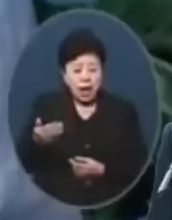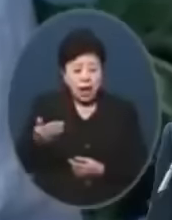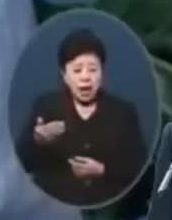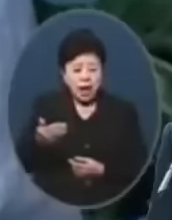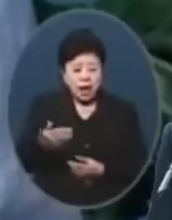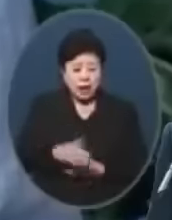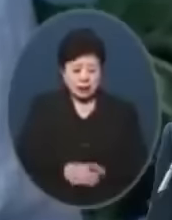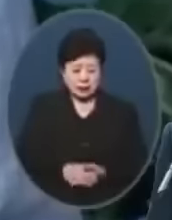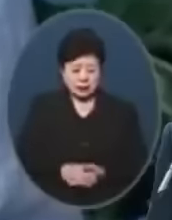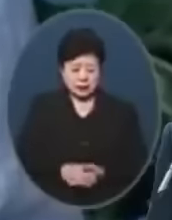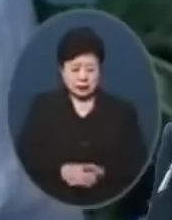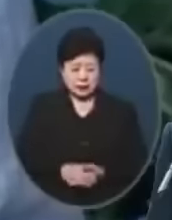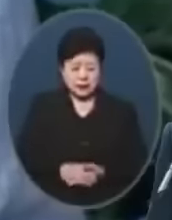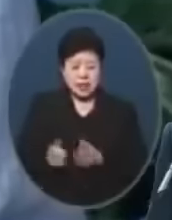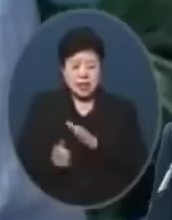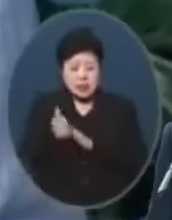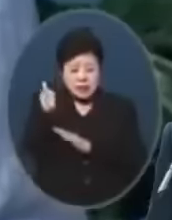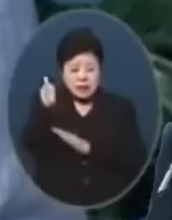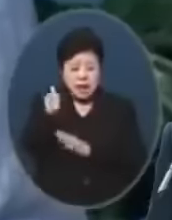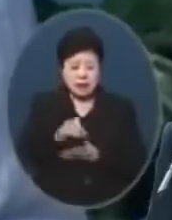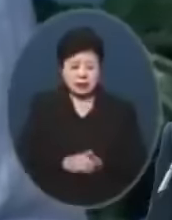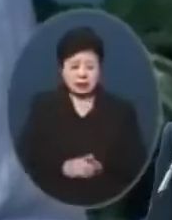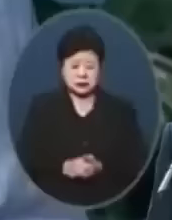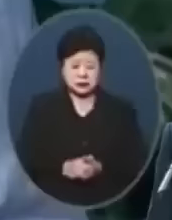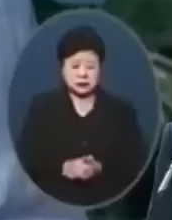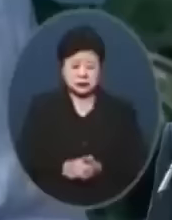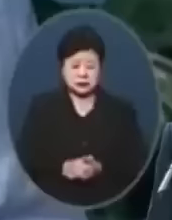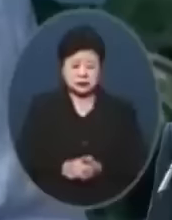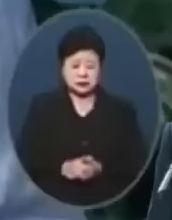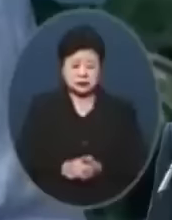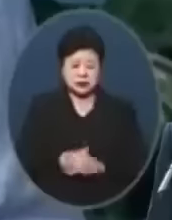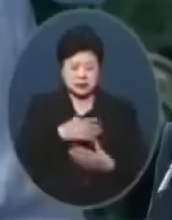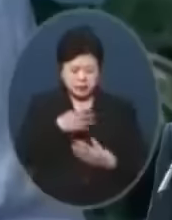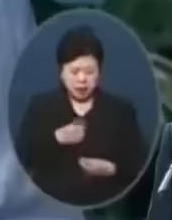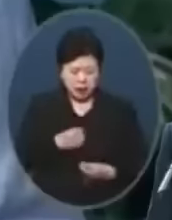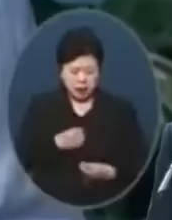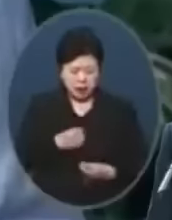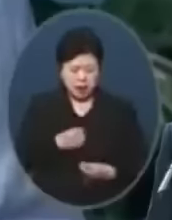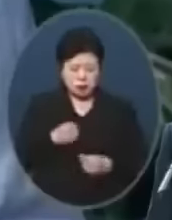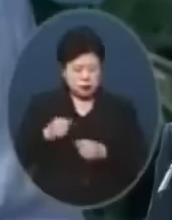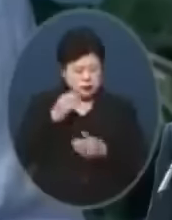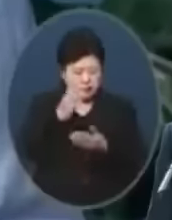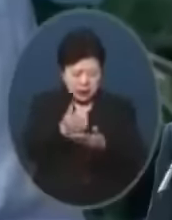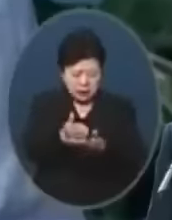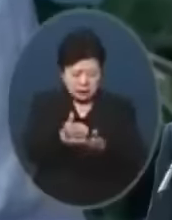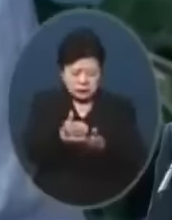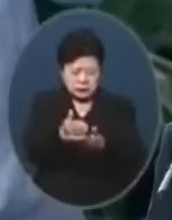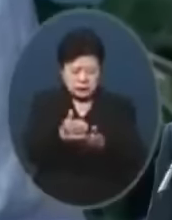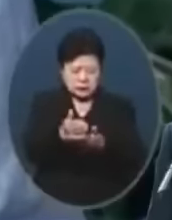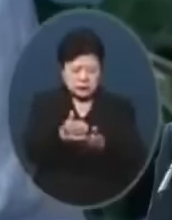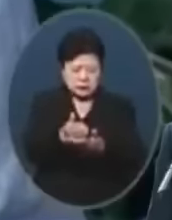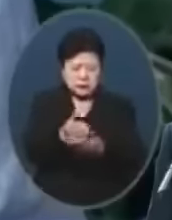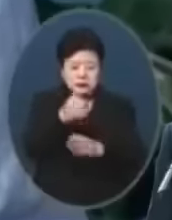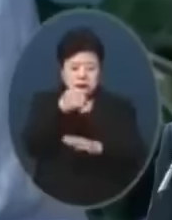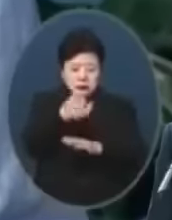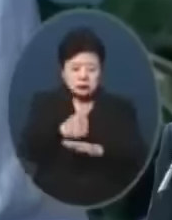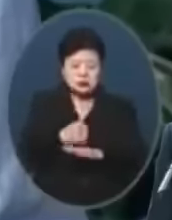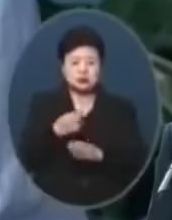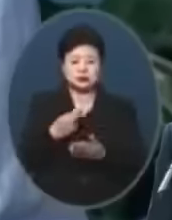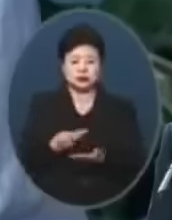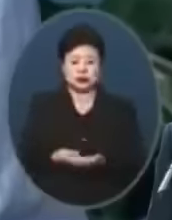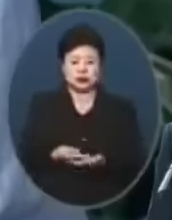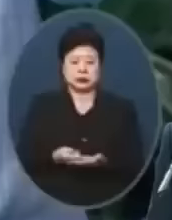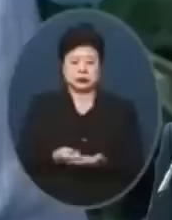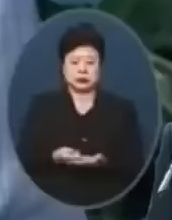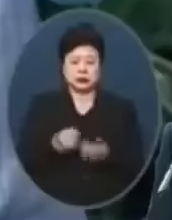유일하게 살 수 있는 희망은 절대 평안을 가는 것이다. 움직이지 말라. 들어누워 있어라.